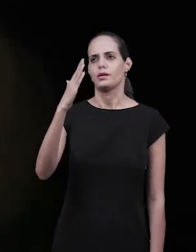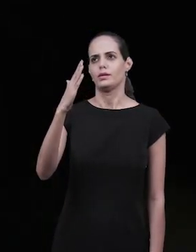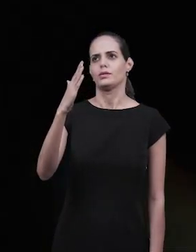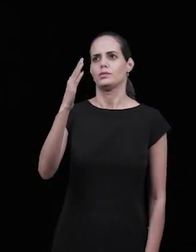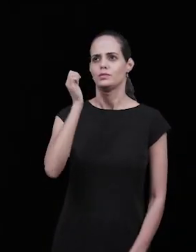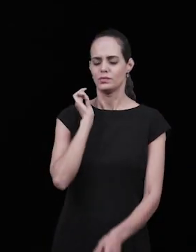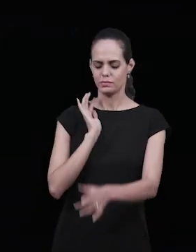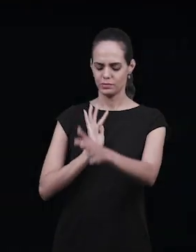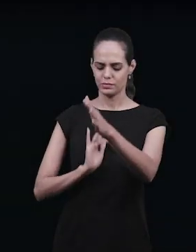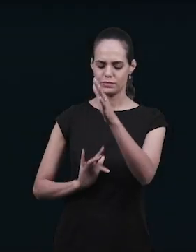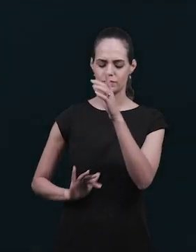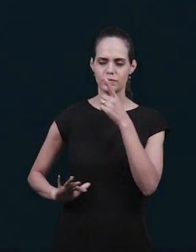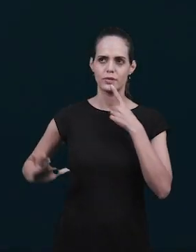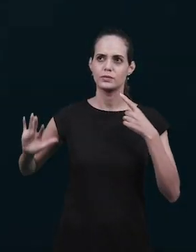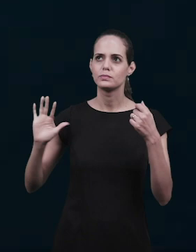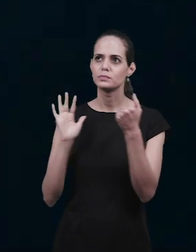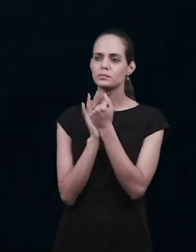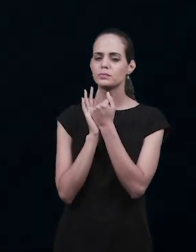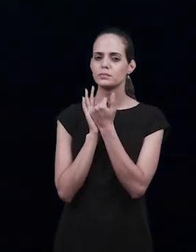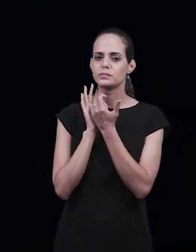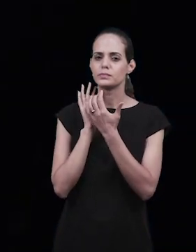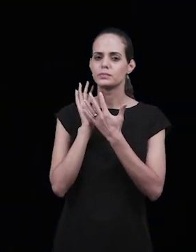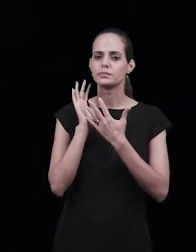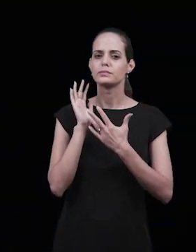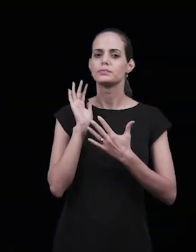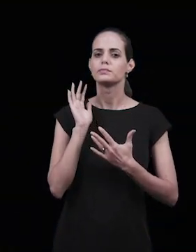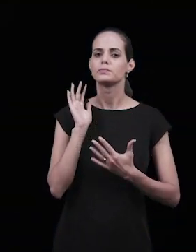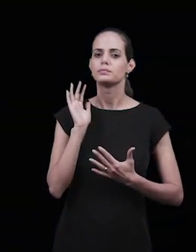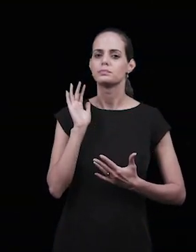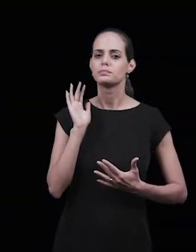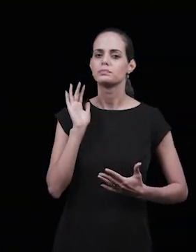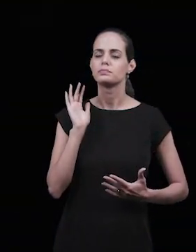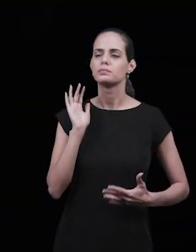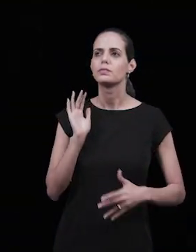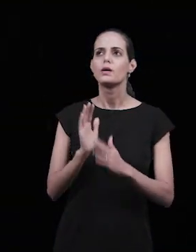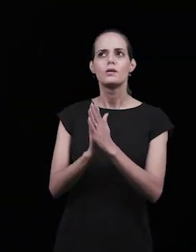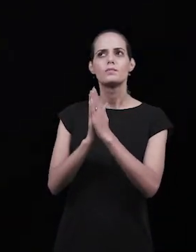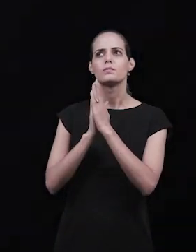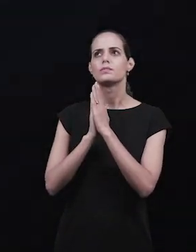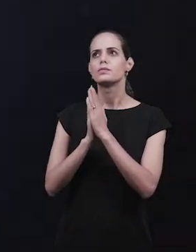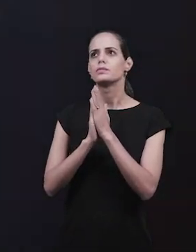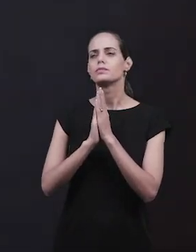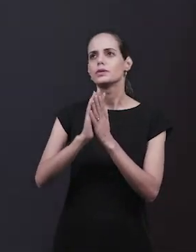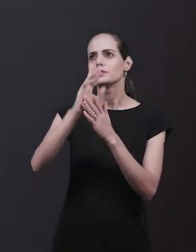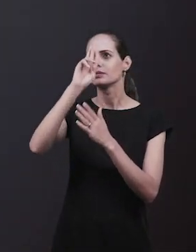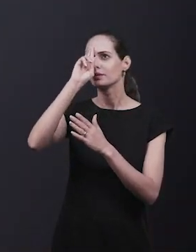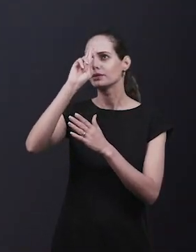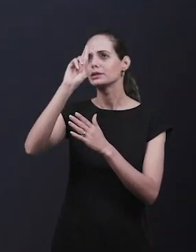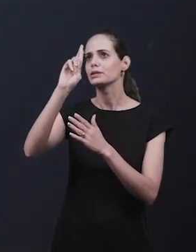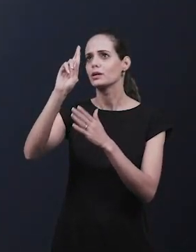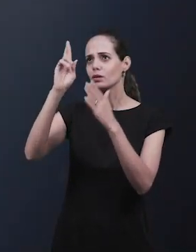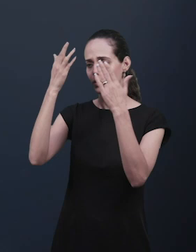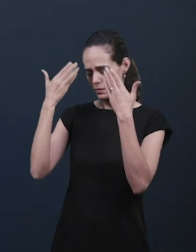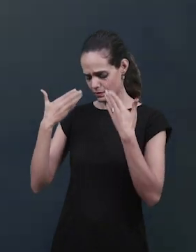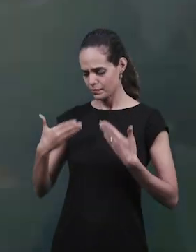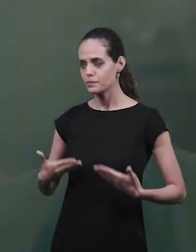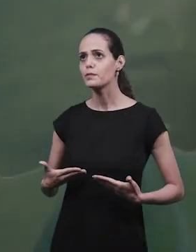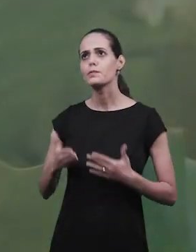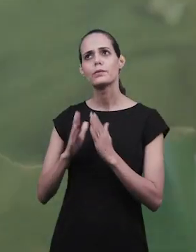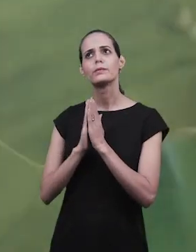Derrama do teu sangue sobre mim, ó Senhor.